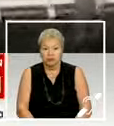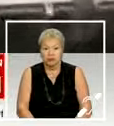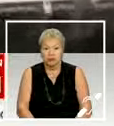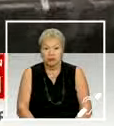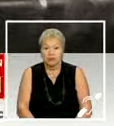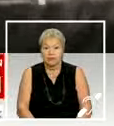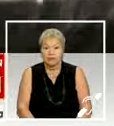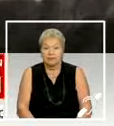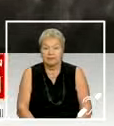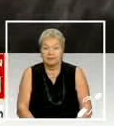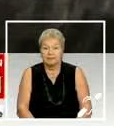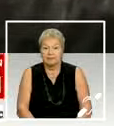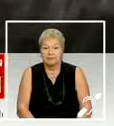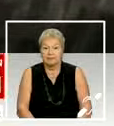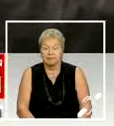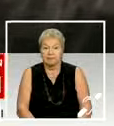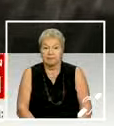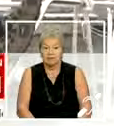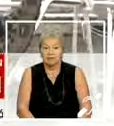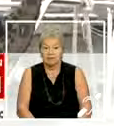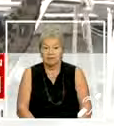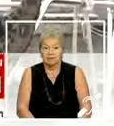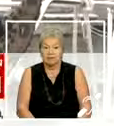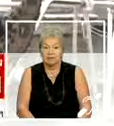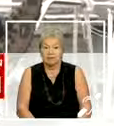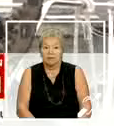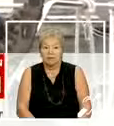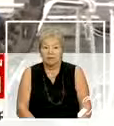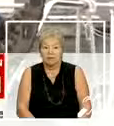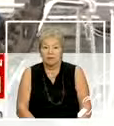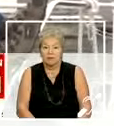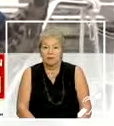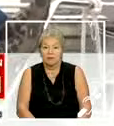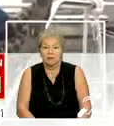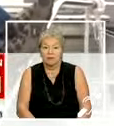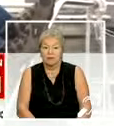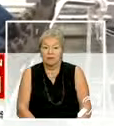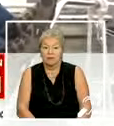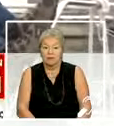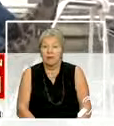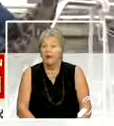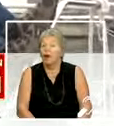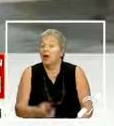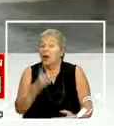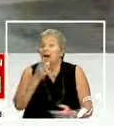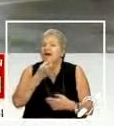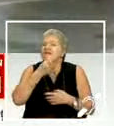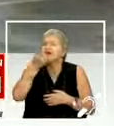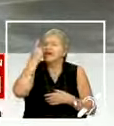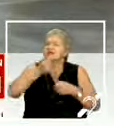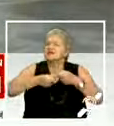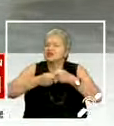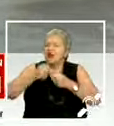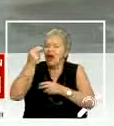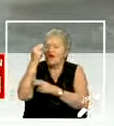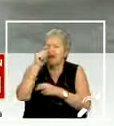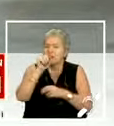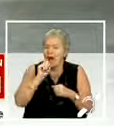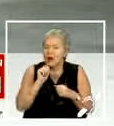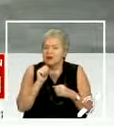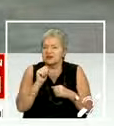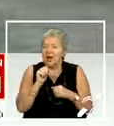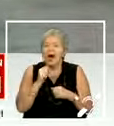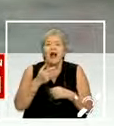of polish and sophistication we're talking about? De altfel, un fost inginer al companiei Ocean Gate a